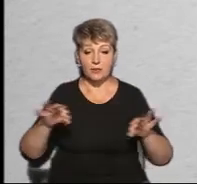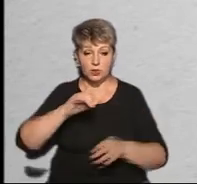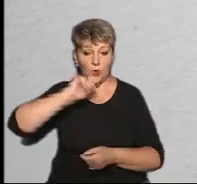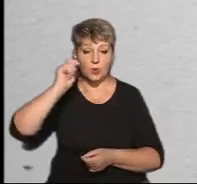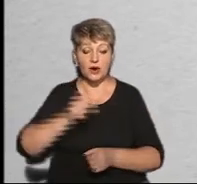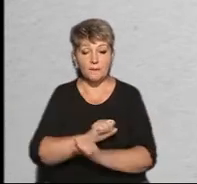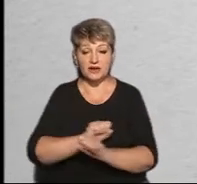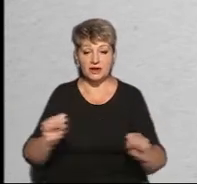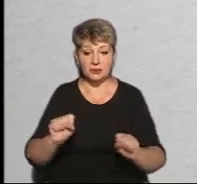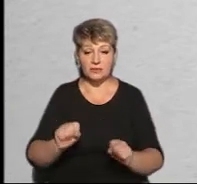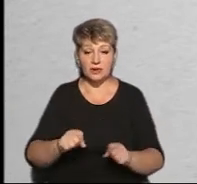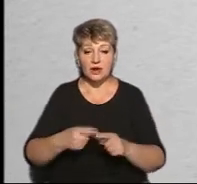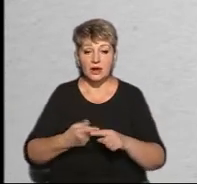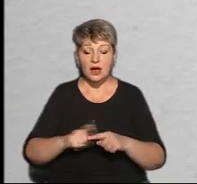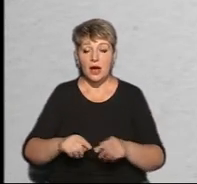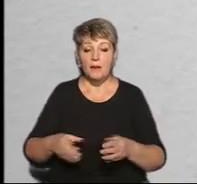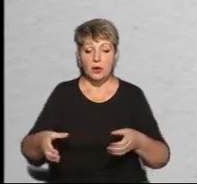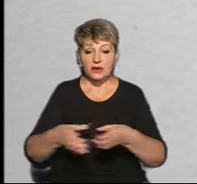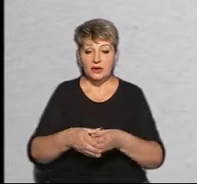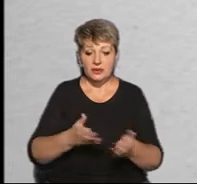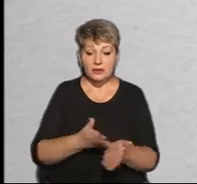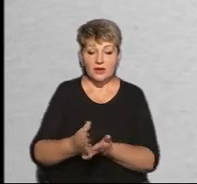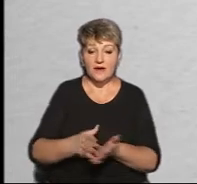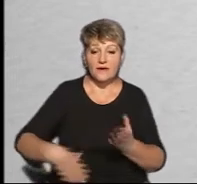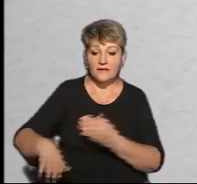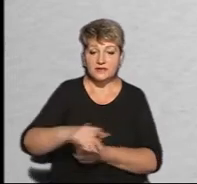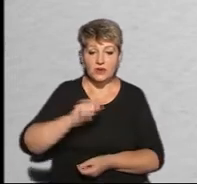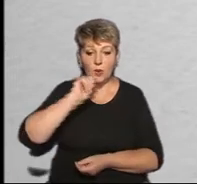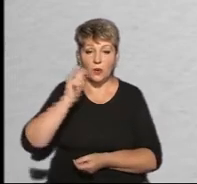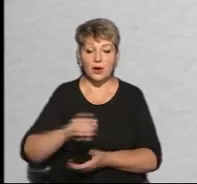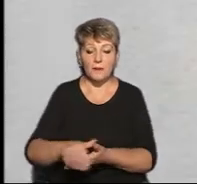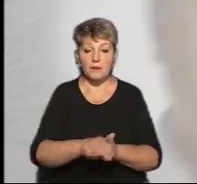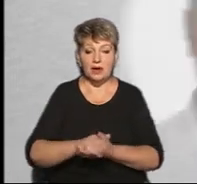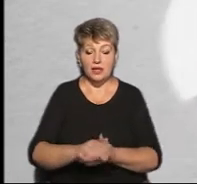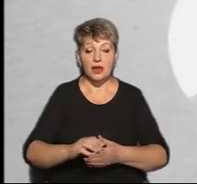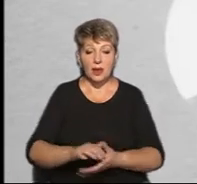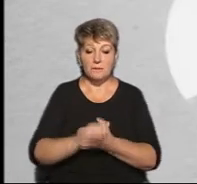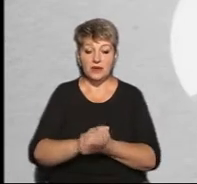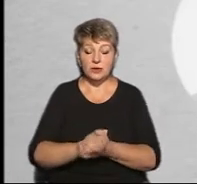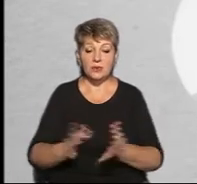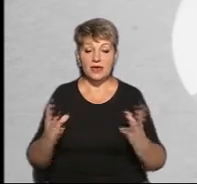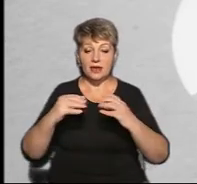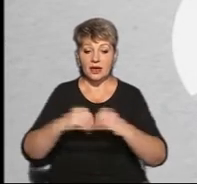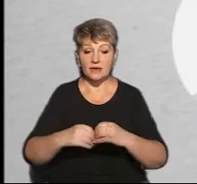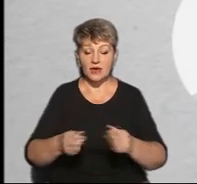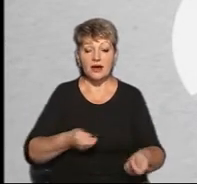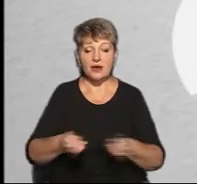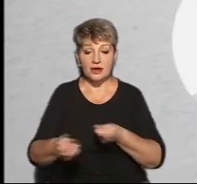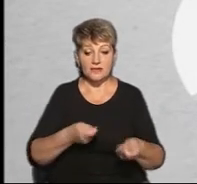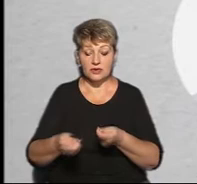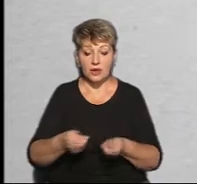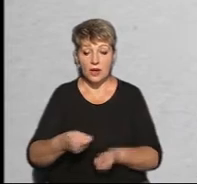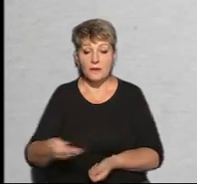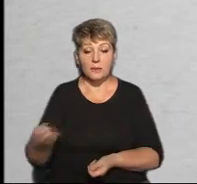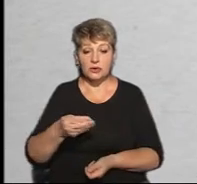українського патріотизму» – «Наступ». Політична партія «Всеукраїнська партія миру і єдності». Керівництво партії – Порошенко Петро